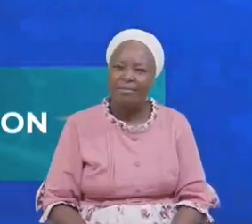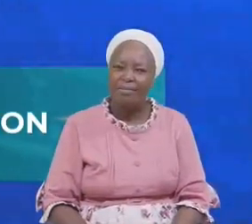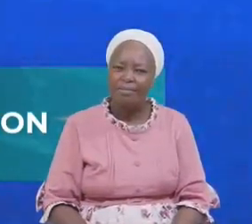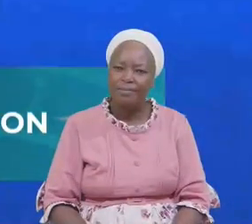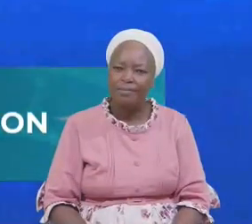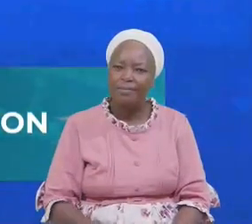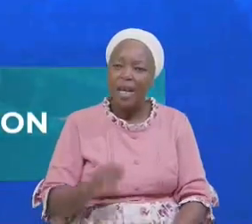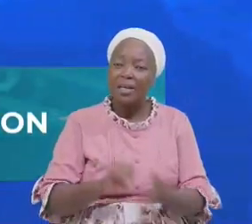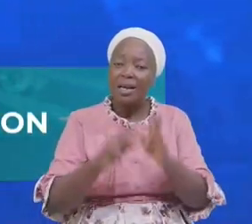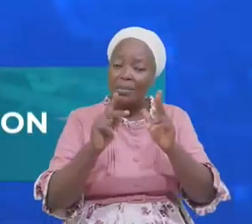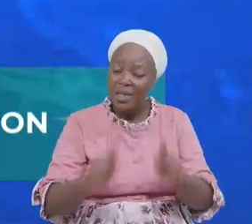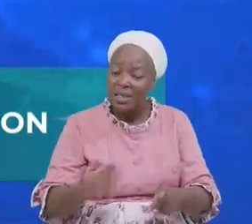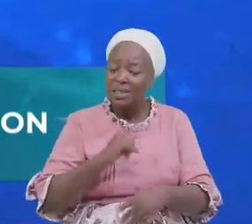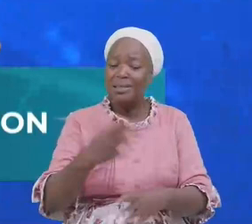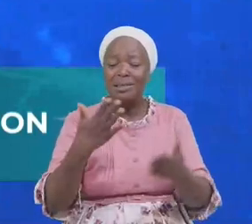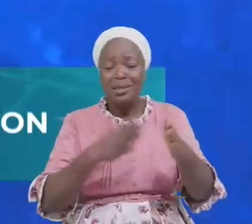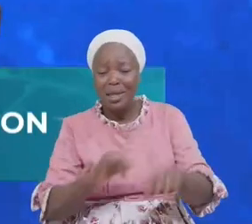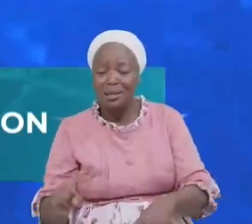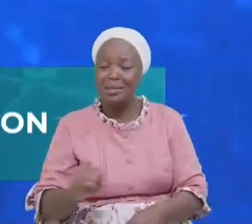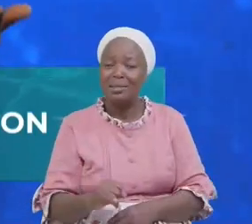Le monsieur est en train de mourir.